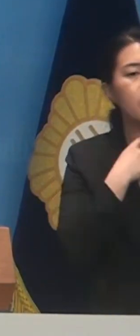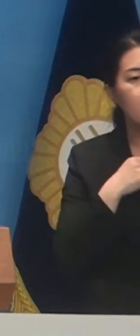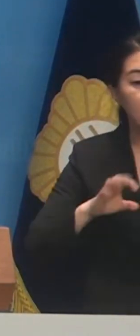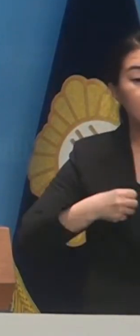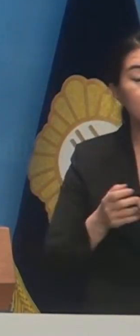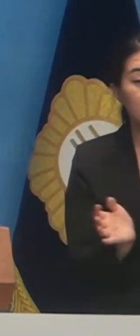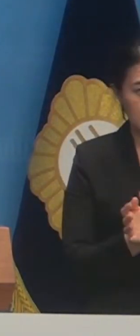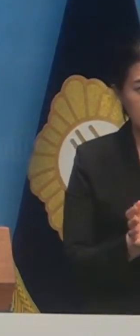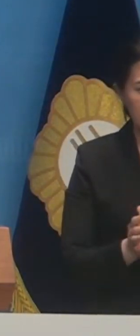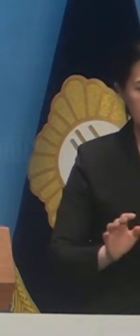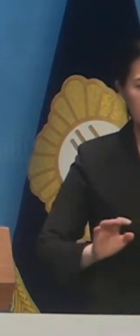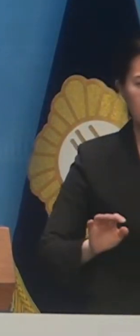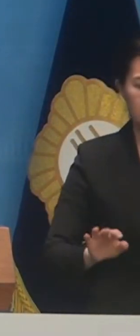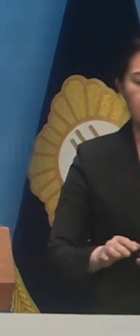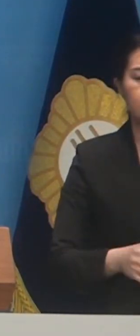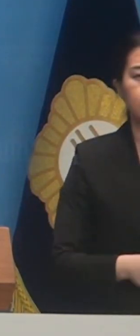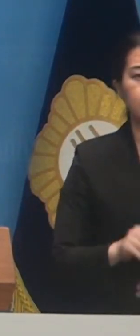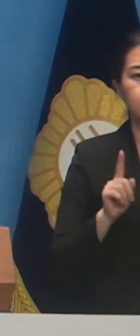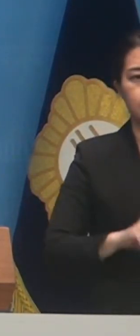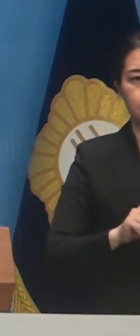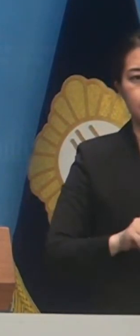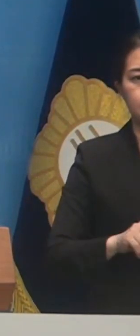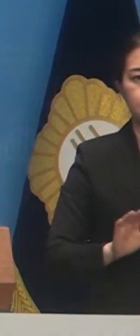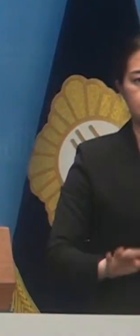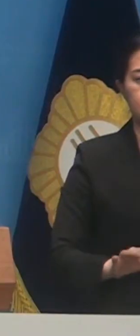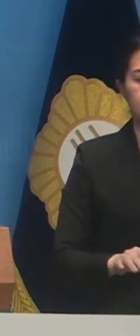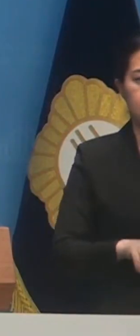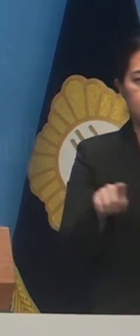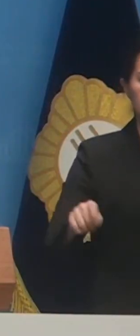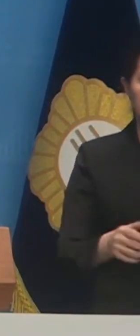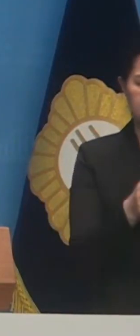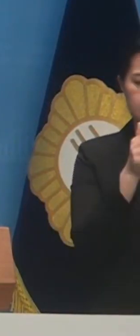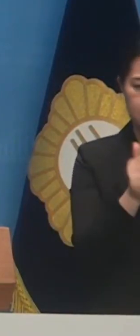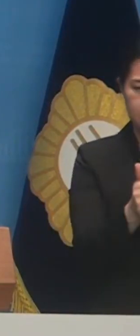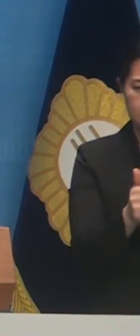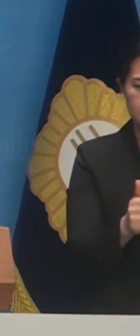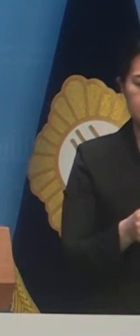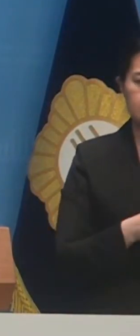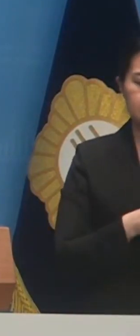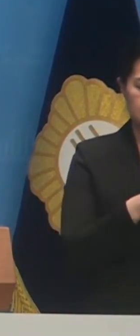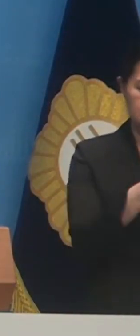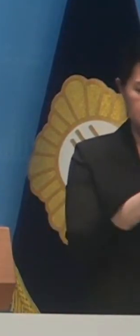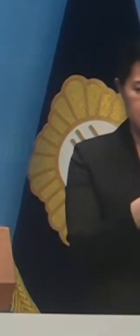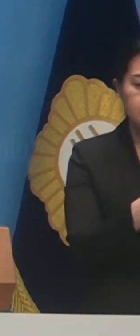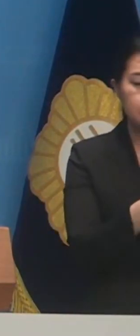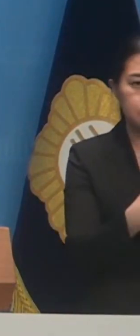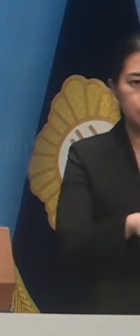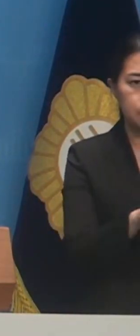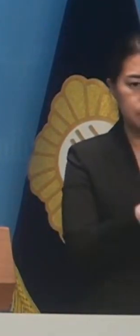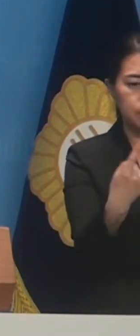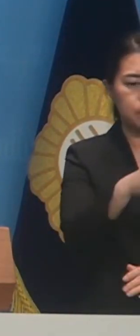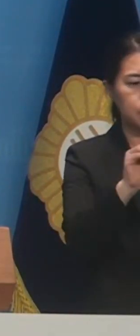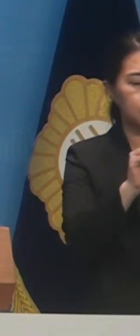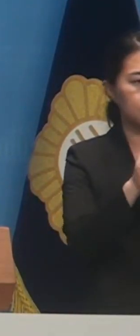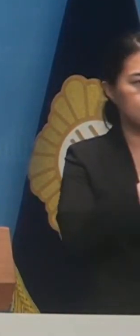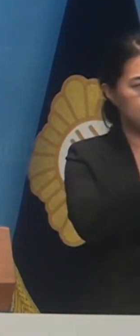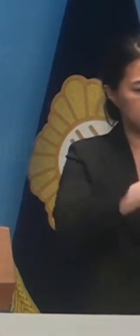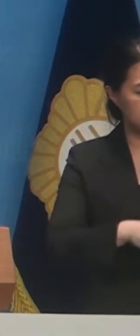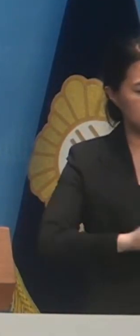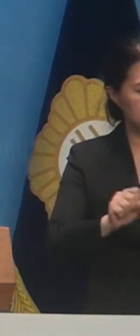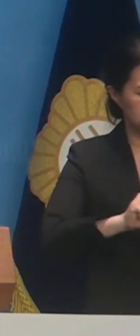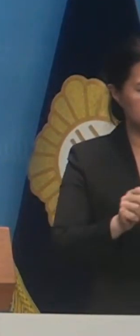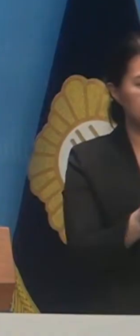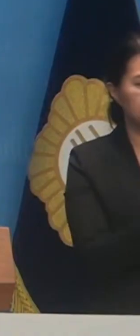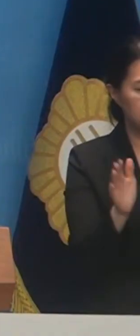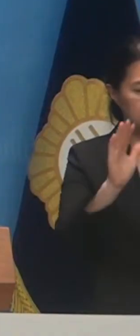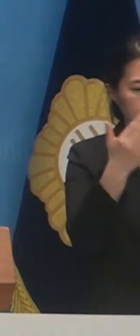내란정당, 위헌정당 국민의힘에 대한 위헌정당 심판 청구를 촉구하는 천만인 서명운동에